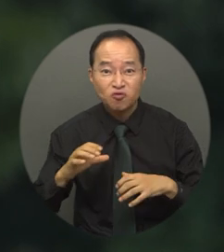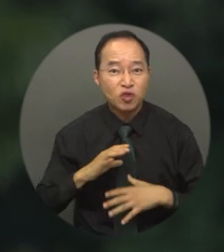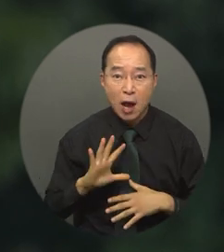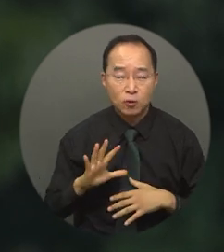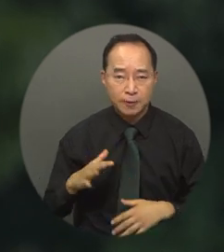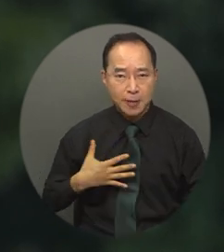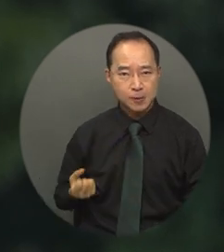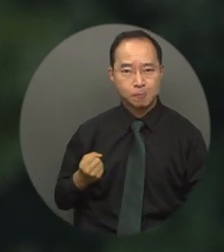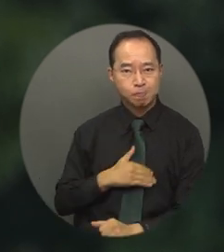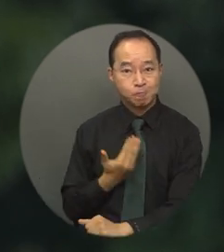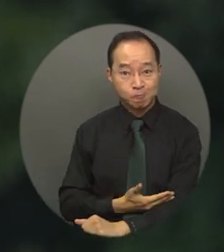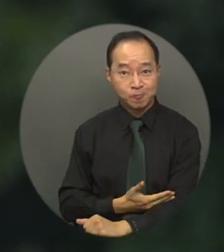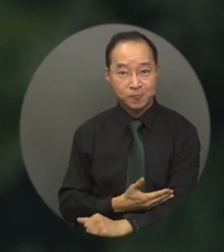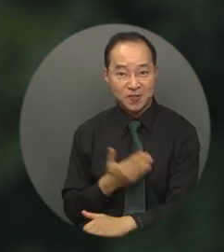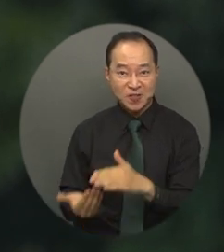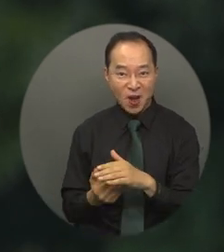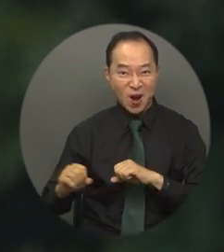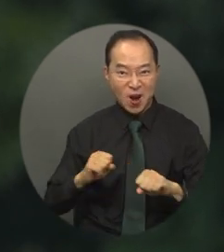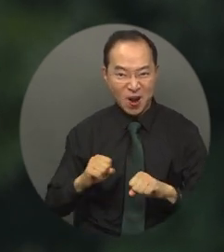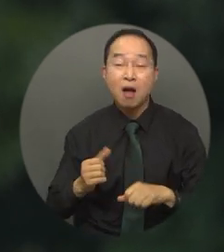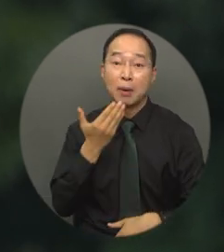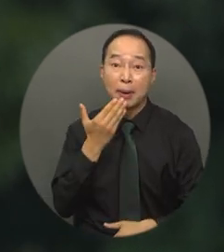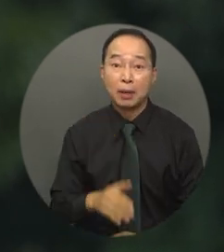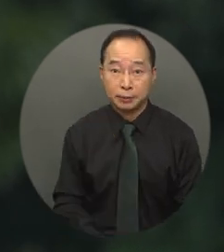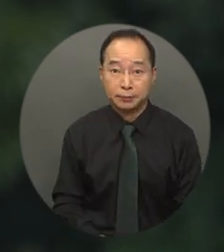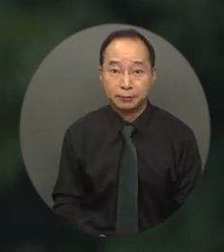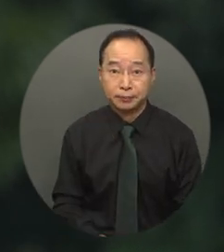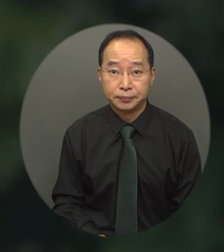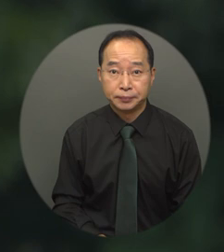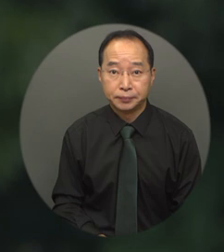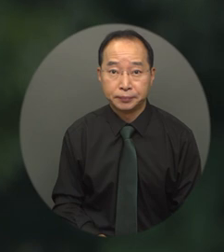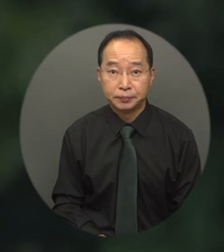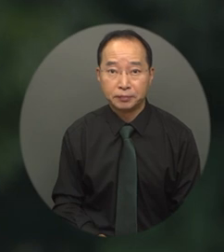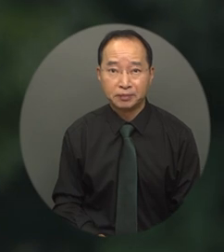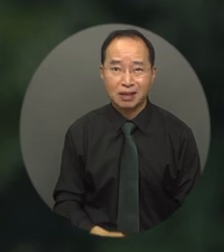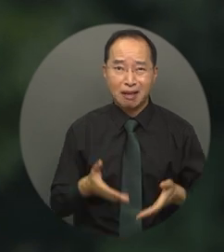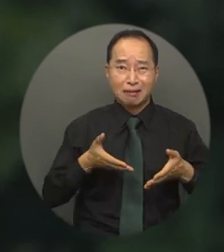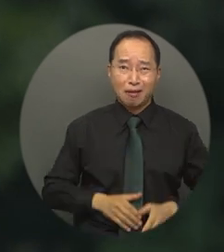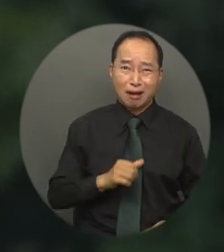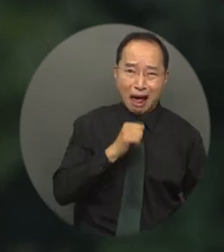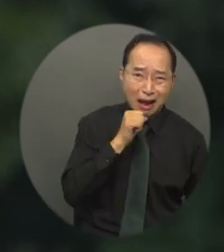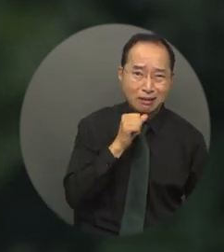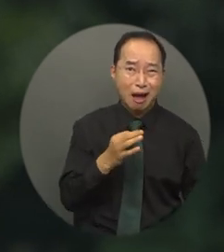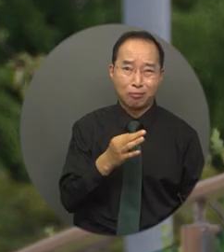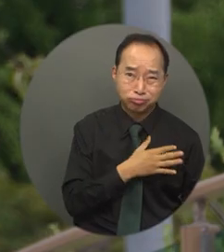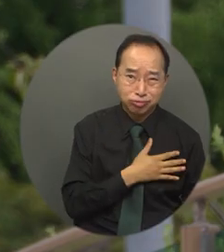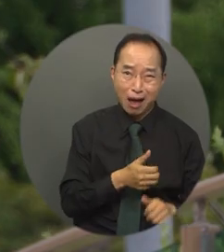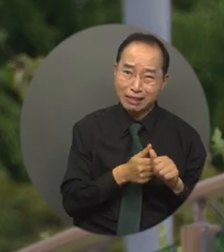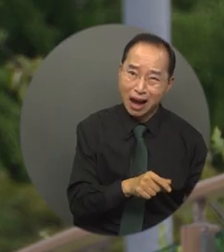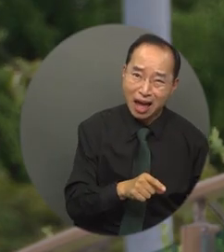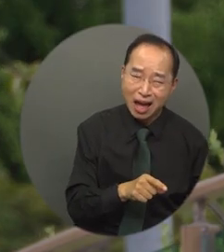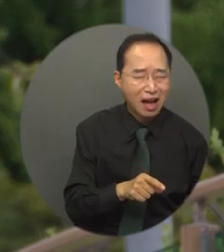우리 청년들이 도전을 두려워하지 않고 갖고 있는 자신의 역량을 최고도로 발휘할 수 있게 될 것입니다.